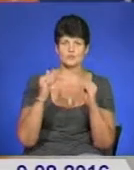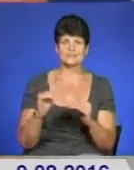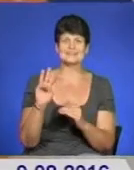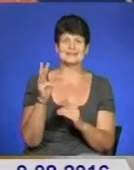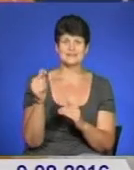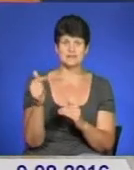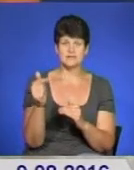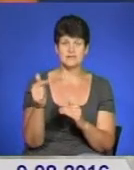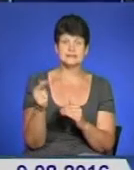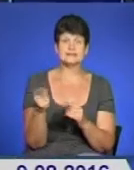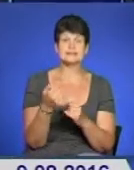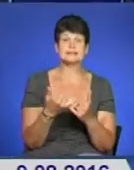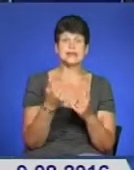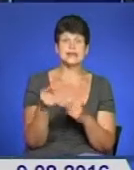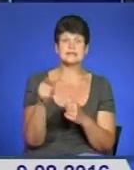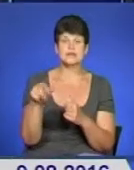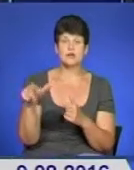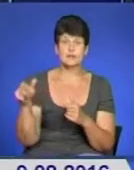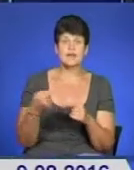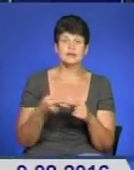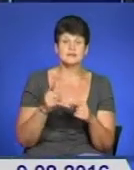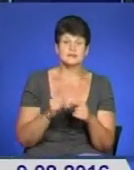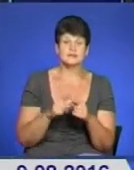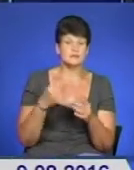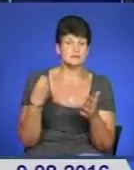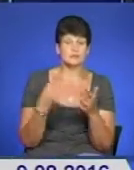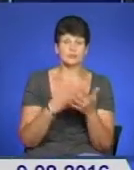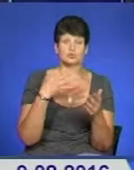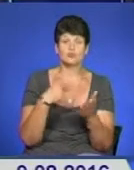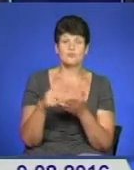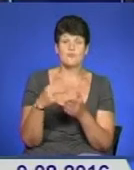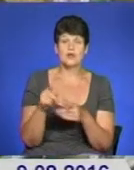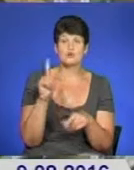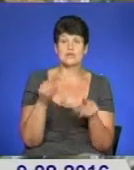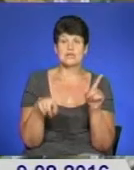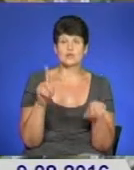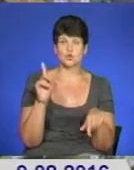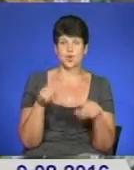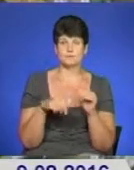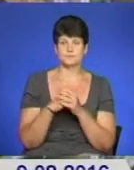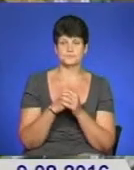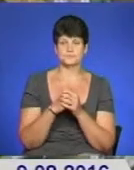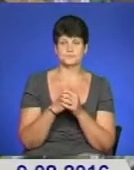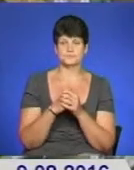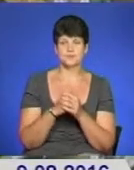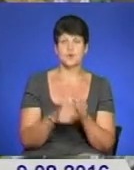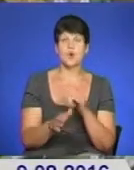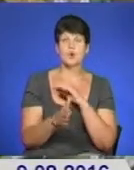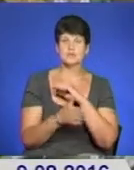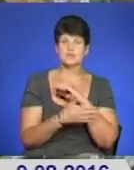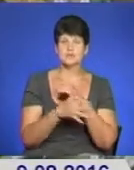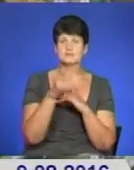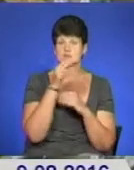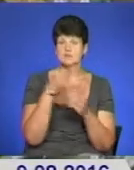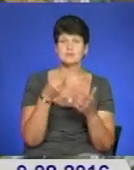гривні для тернополян така ціна всеодно надто висока тому Гречко купують рідко останнім часом ціна на